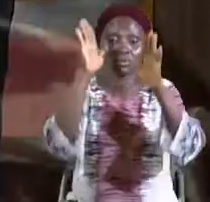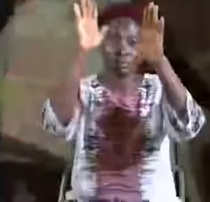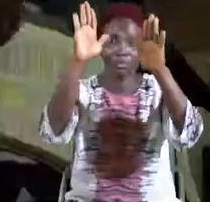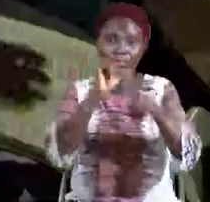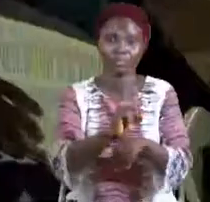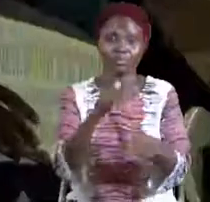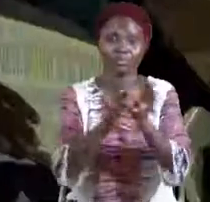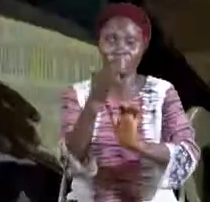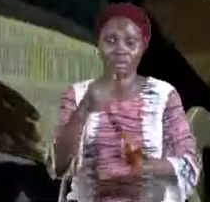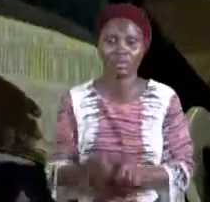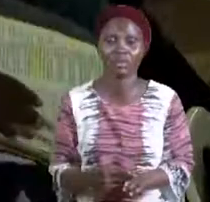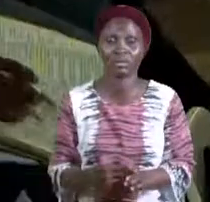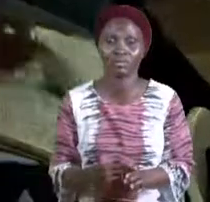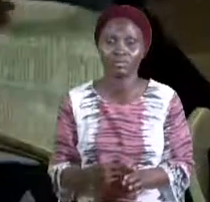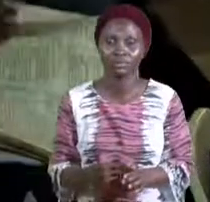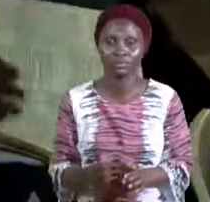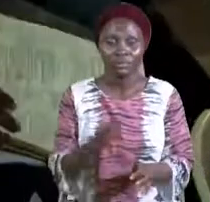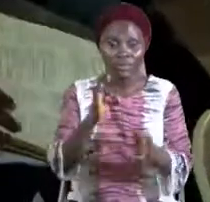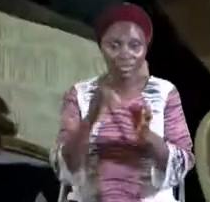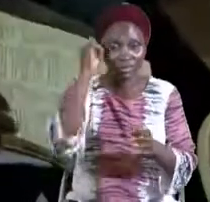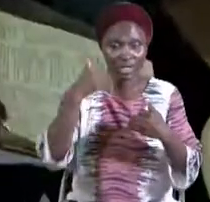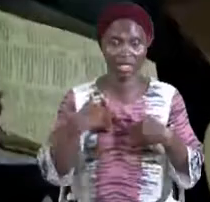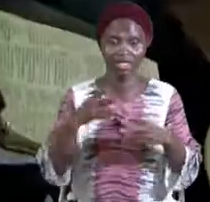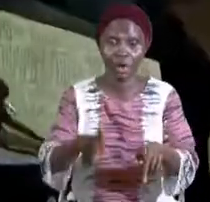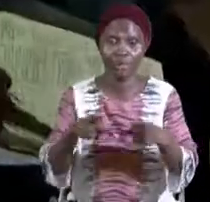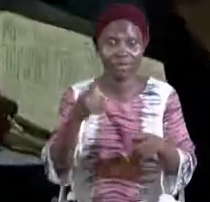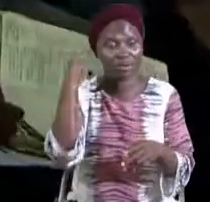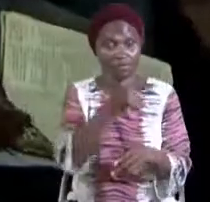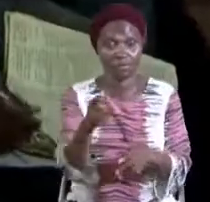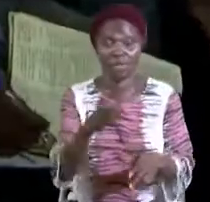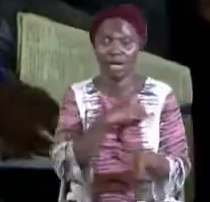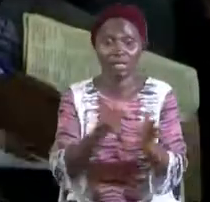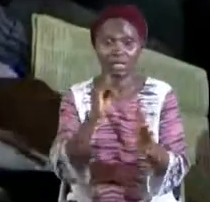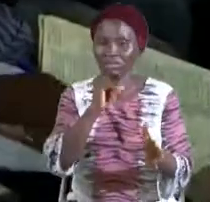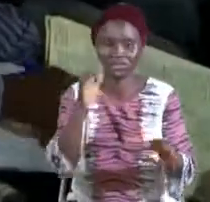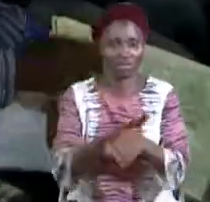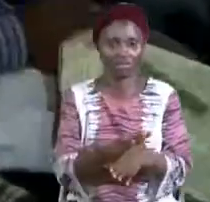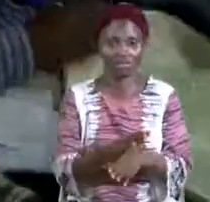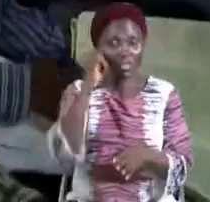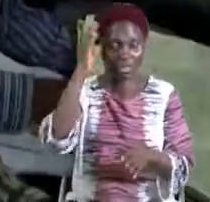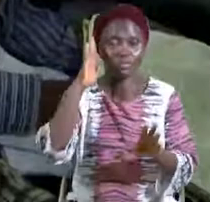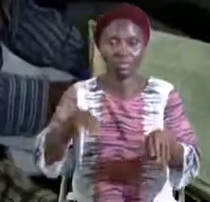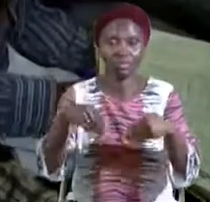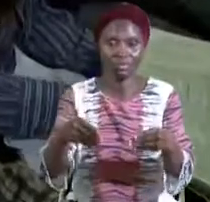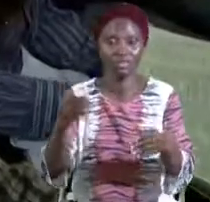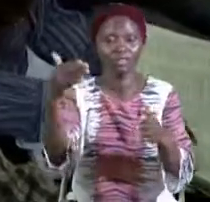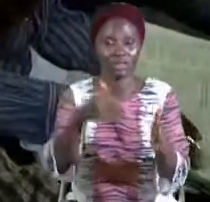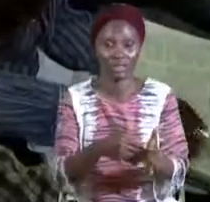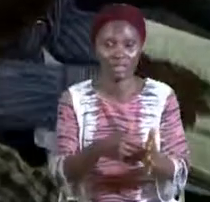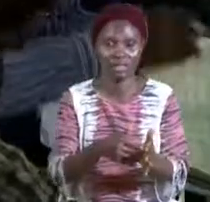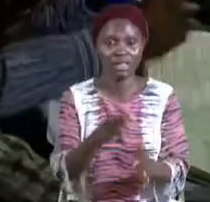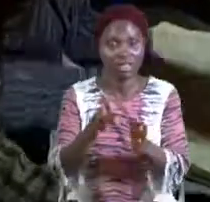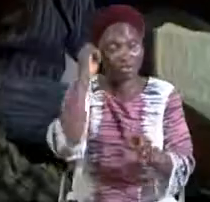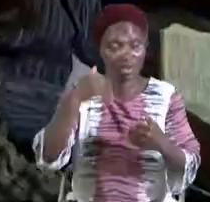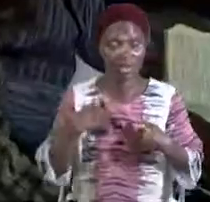de Jésus. S'il a pourvu pour toi et ce n'est pas suffisant, il va pourvoir encore. Si tu as